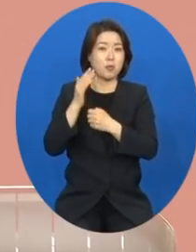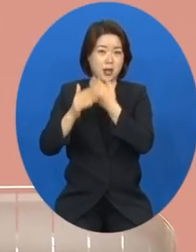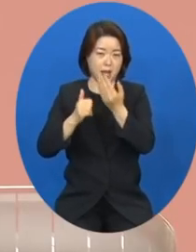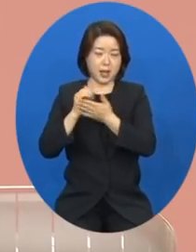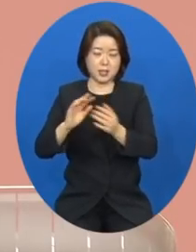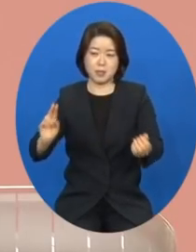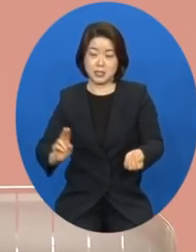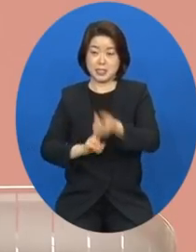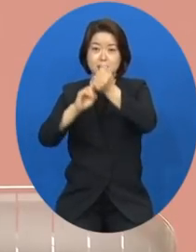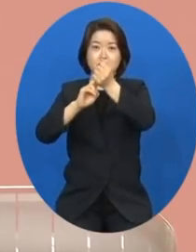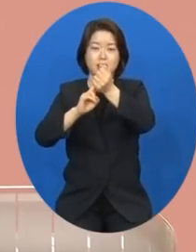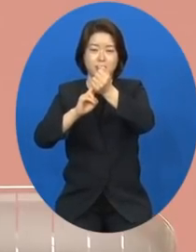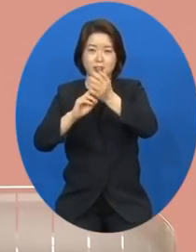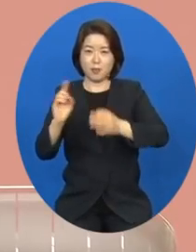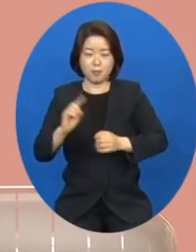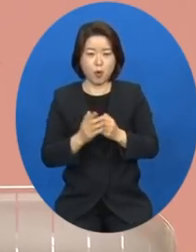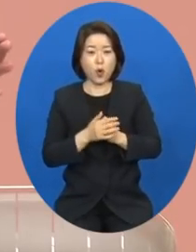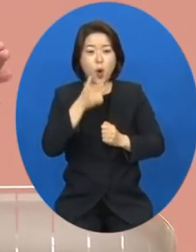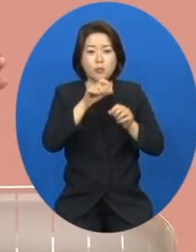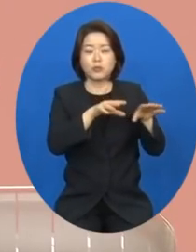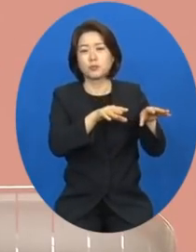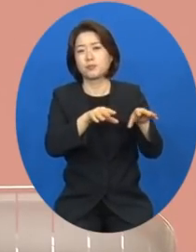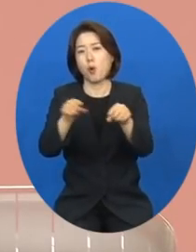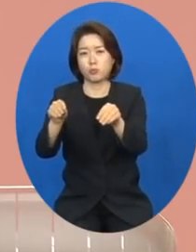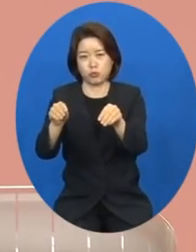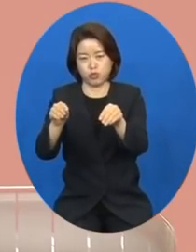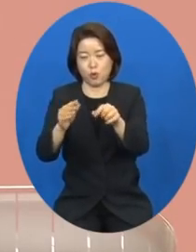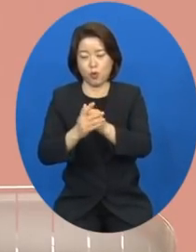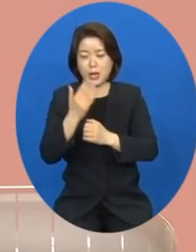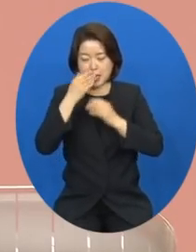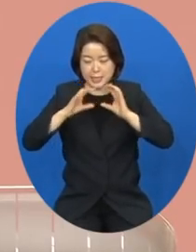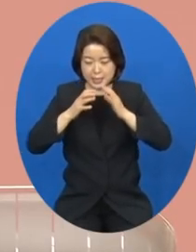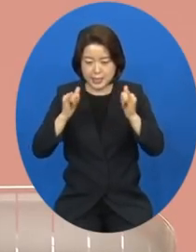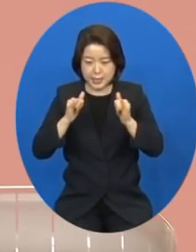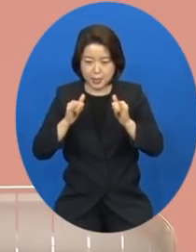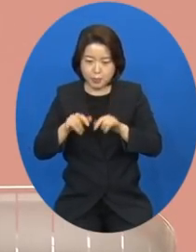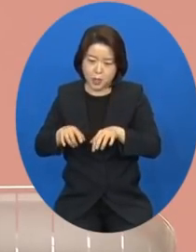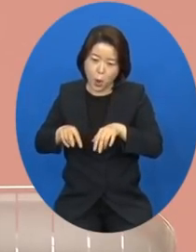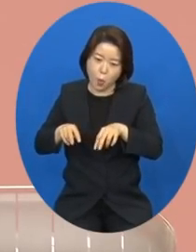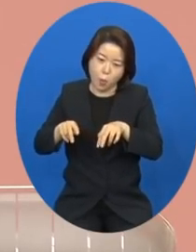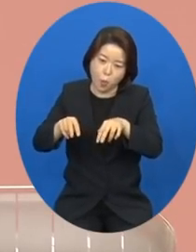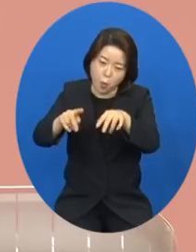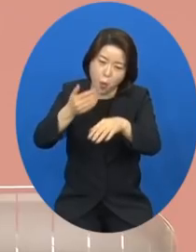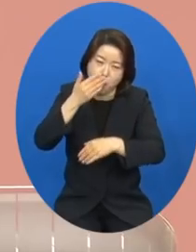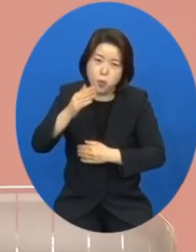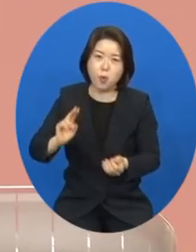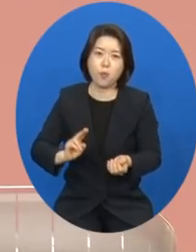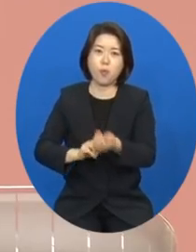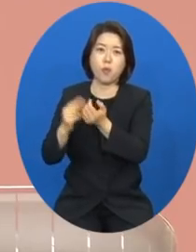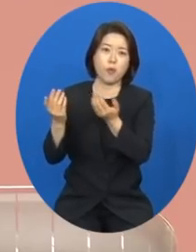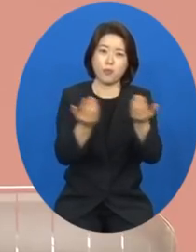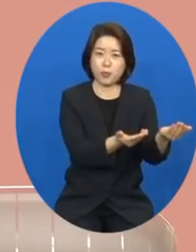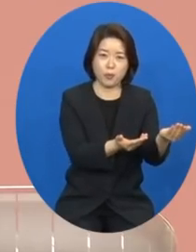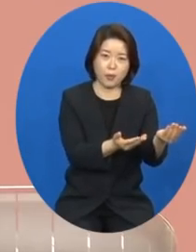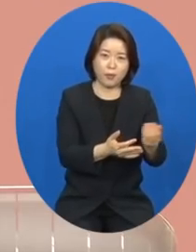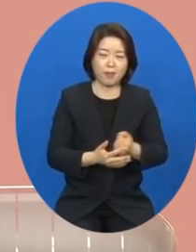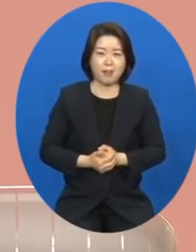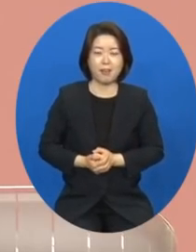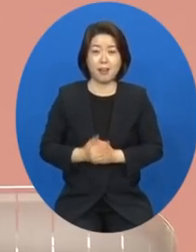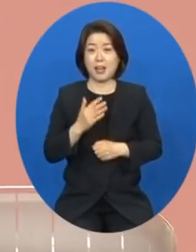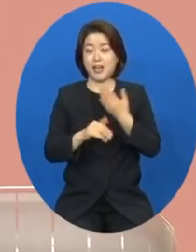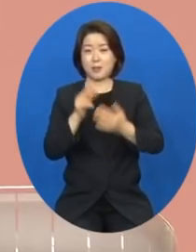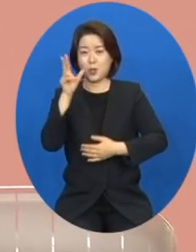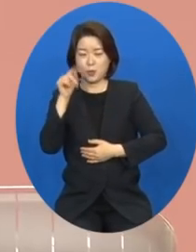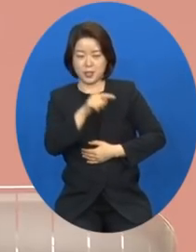기적적인 손으로 그물을 잠시 멈추시고 이스라엘 백성들의 건너도록 하는 놀라운 기적을 베풀어 주셨습니다 하나님께서 여호수아에게